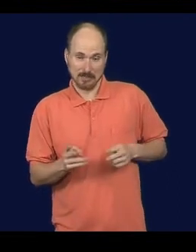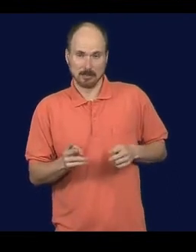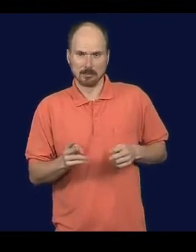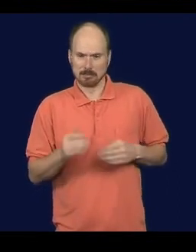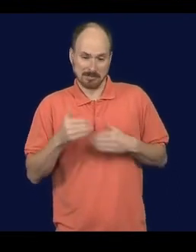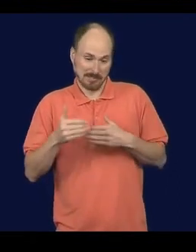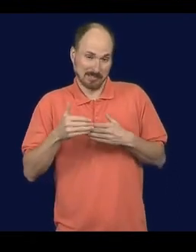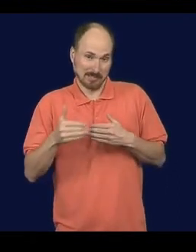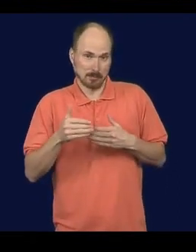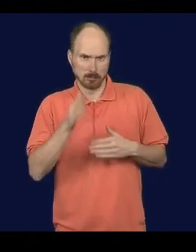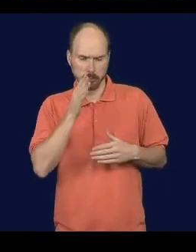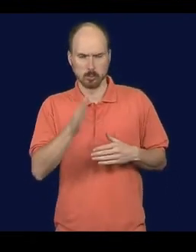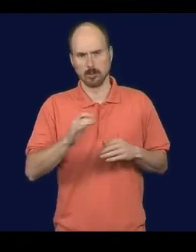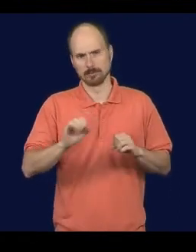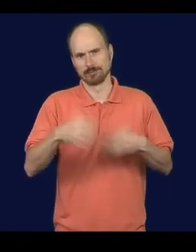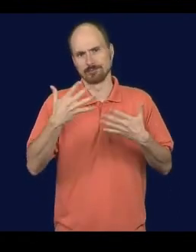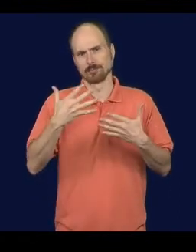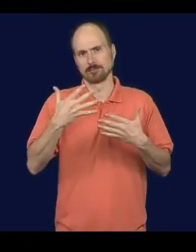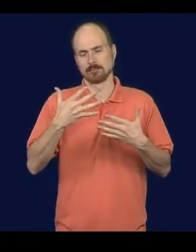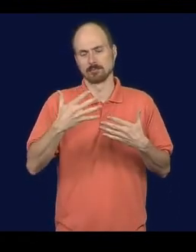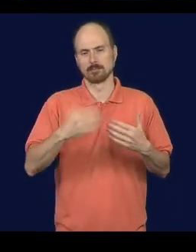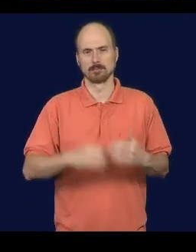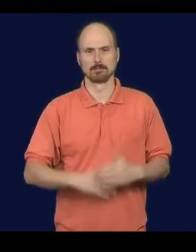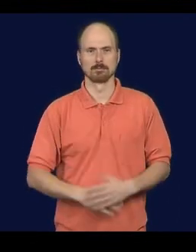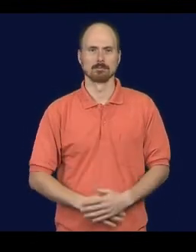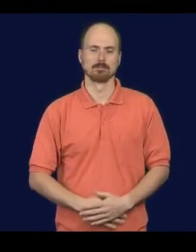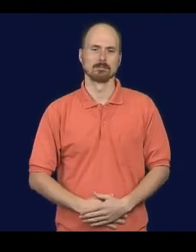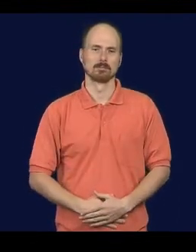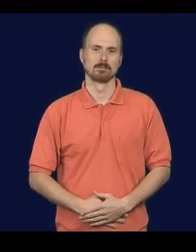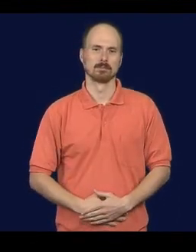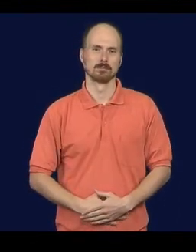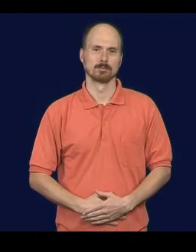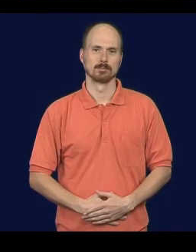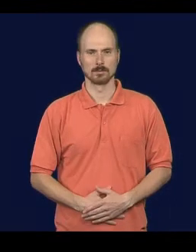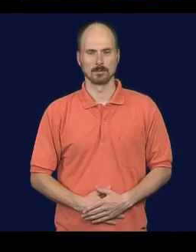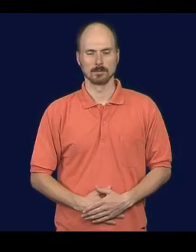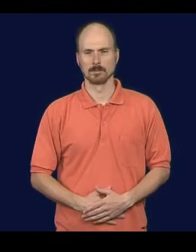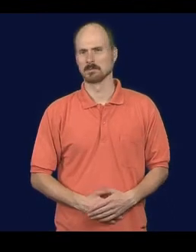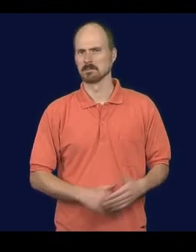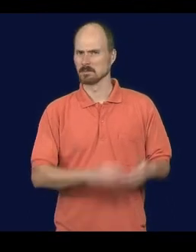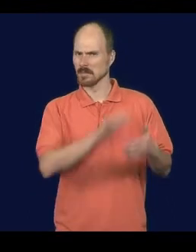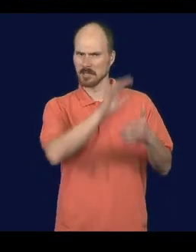Musím se přiznat, že nejsem schopný